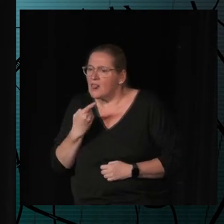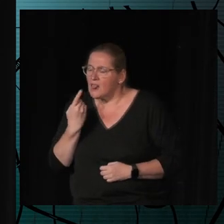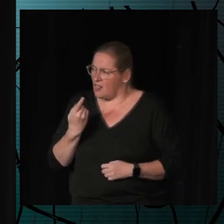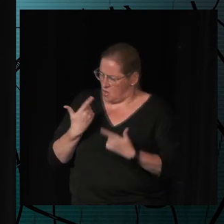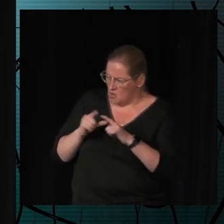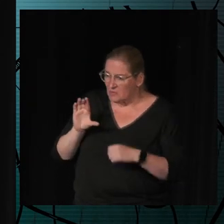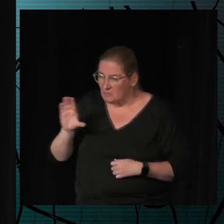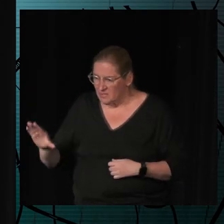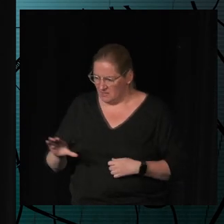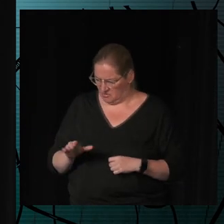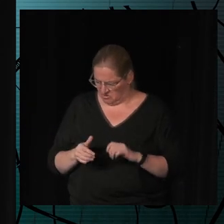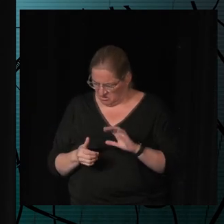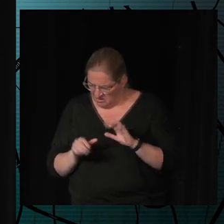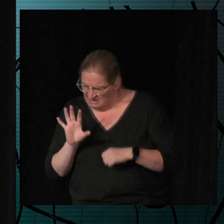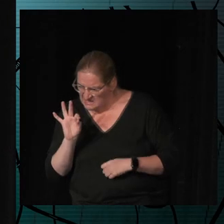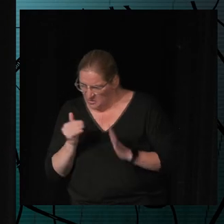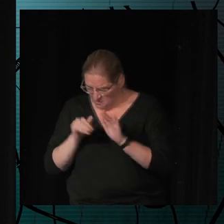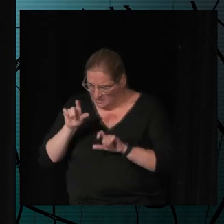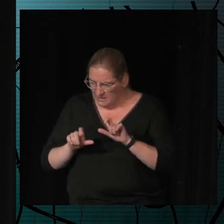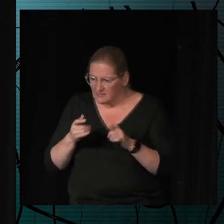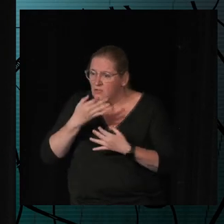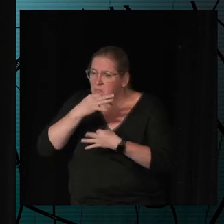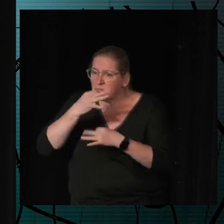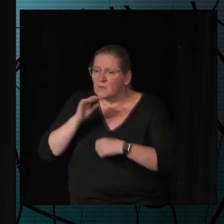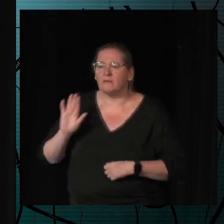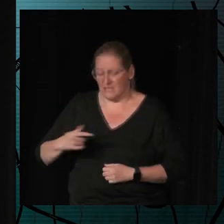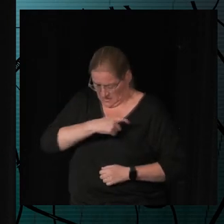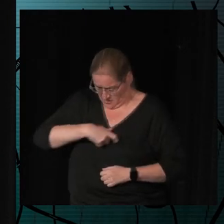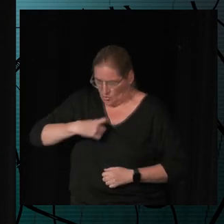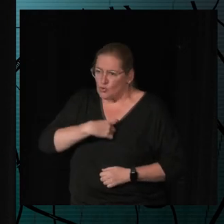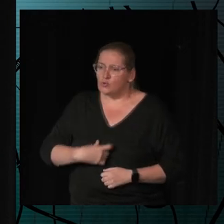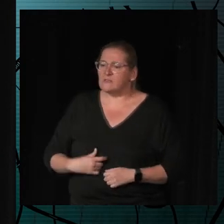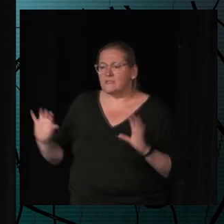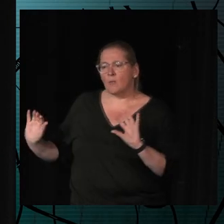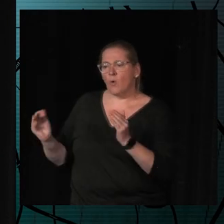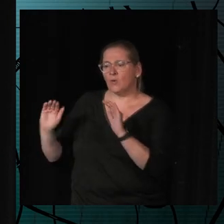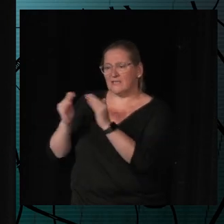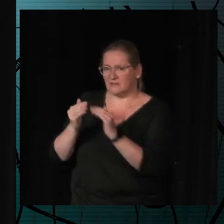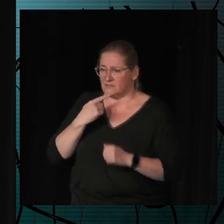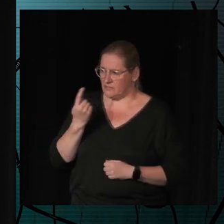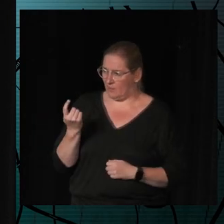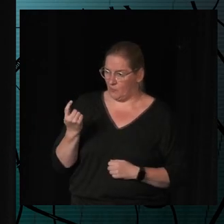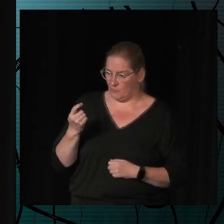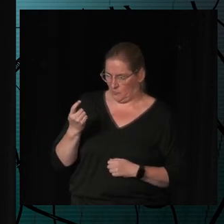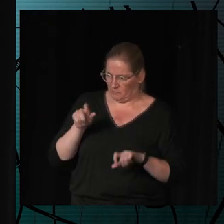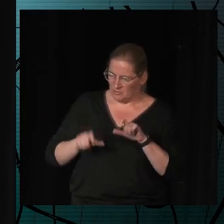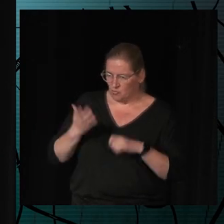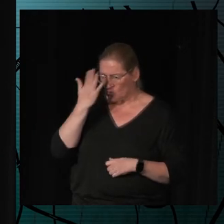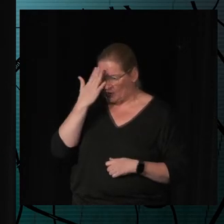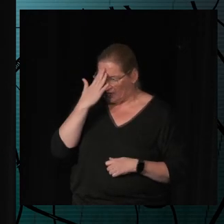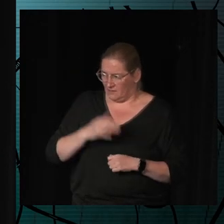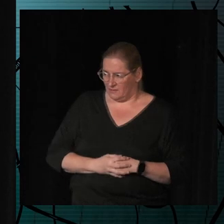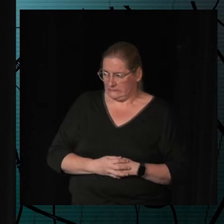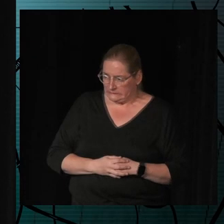environ 60 ou 50000 locuteurs en Suisse donc quand on ne la connaît pas ce qui est le cas de beaucoup de de gens qui jouent au jeu évidemment on a un effet d'étrangeté